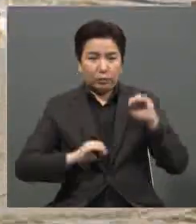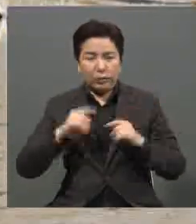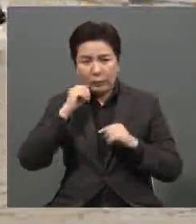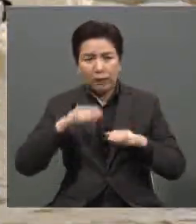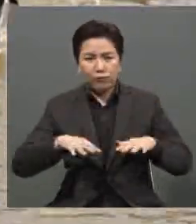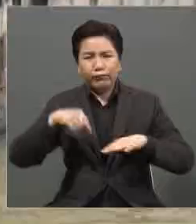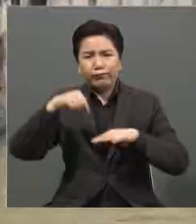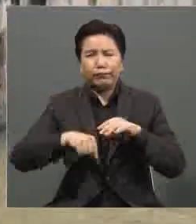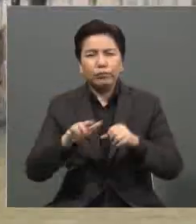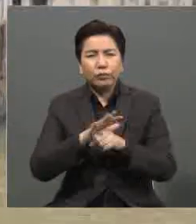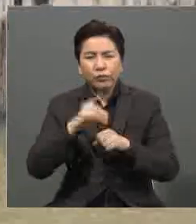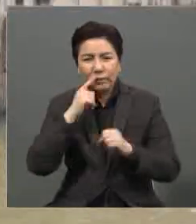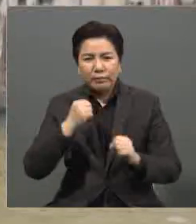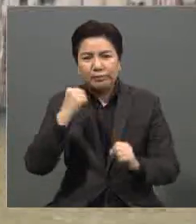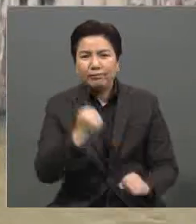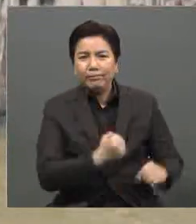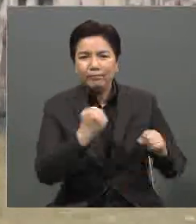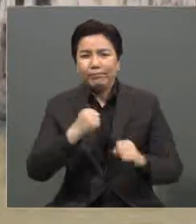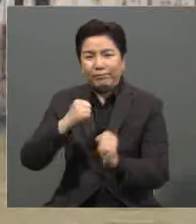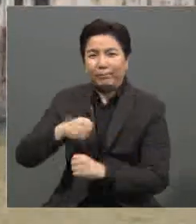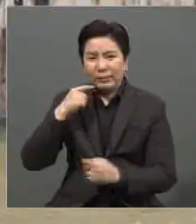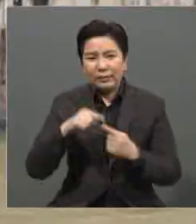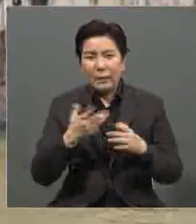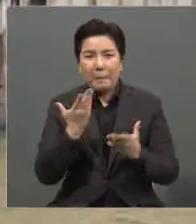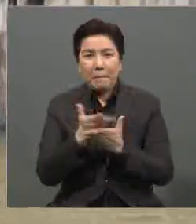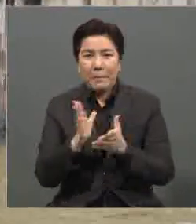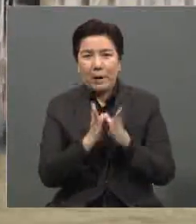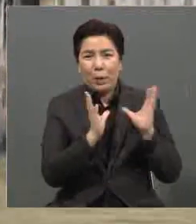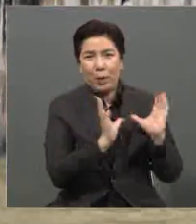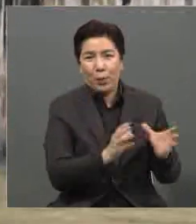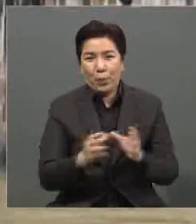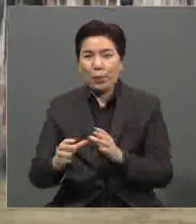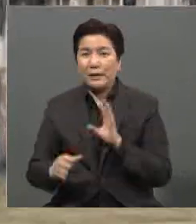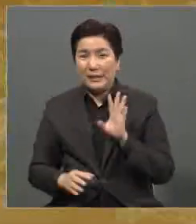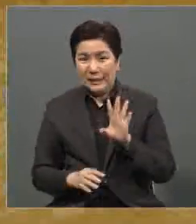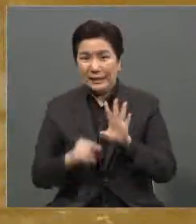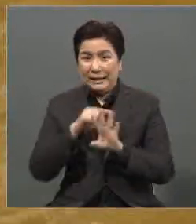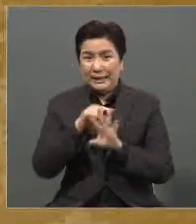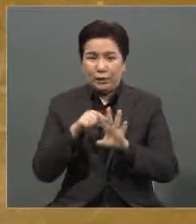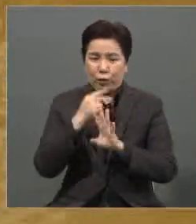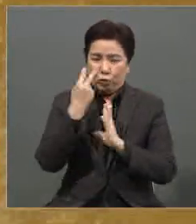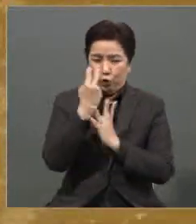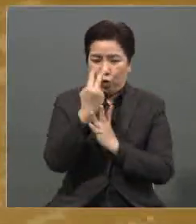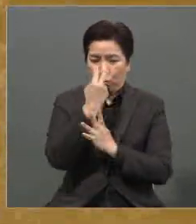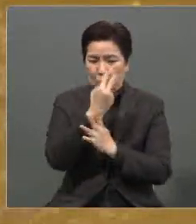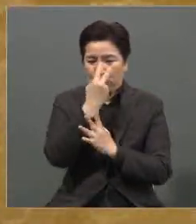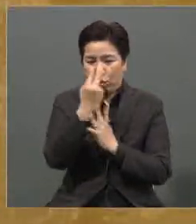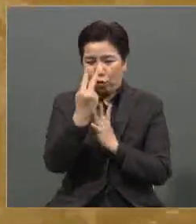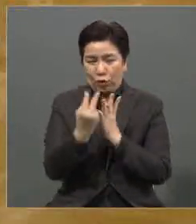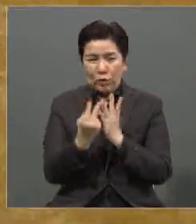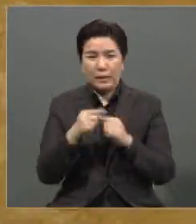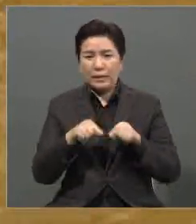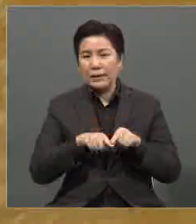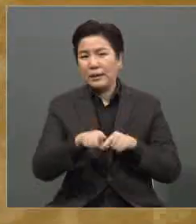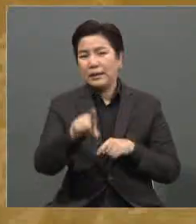าน้ำเนี่ยก็ไม่ลึกหรอกโดยการแข่งขันค่ะจะแบ่งผู้เข้าแข่งขันออกเป็น4กลุ่มกลุ่มละ2คนระยะทางการแข่งขันประมาณ25เม